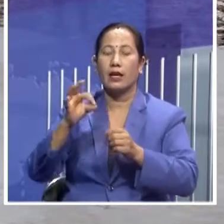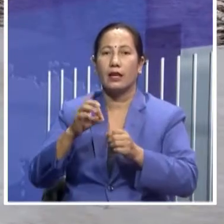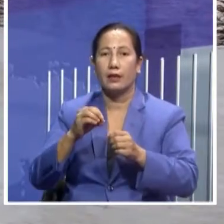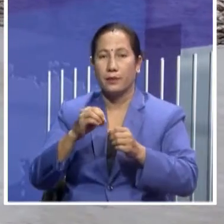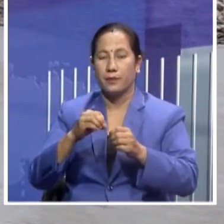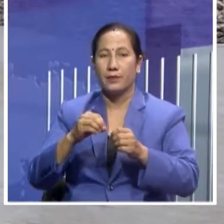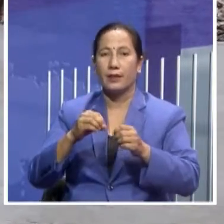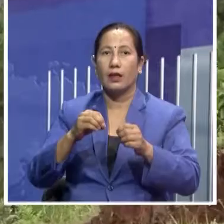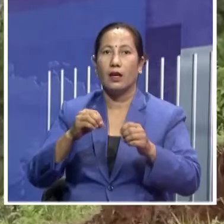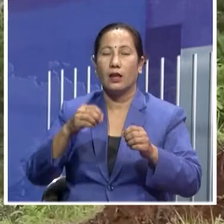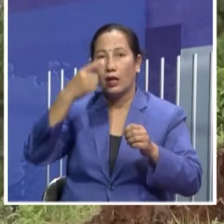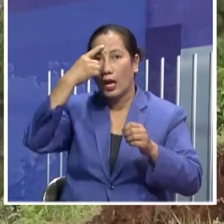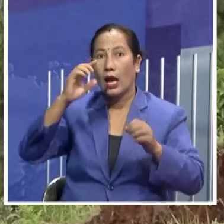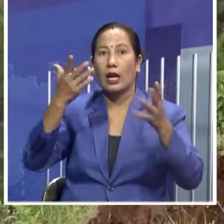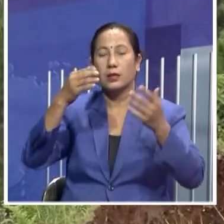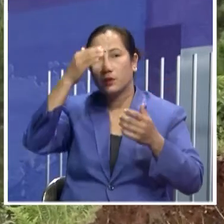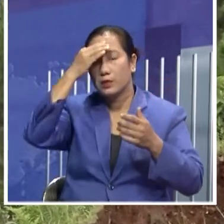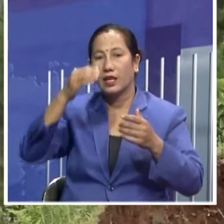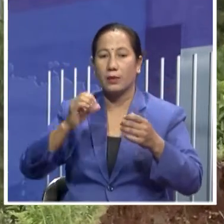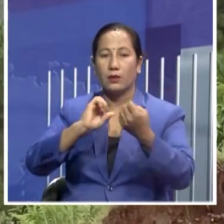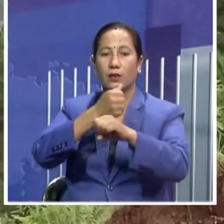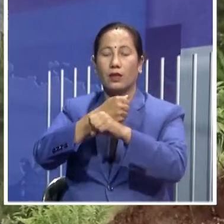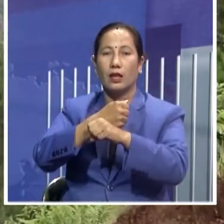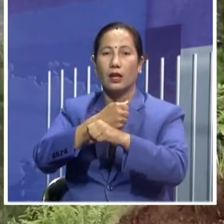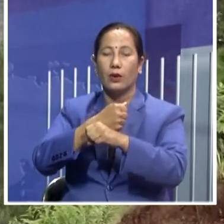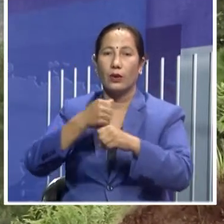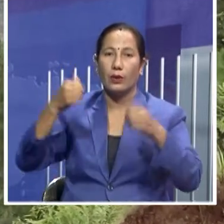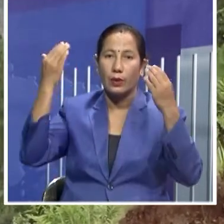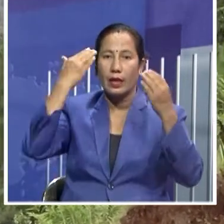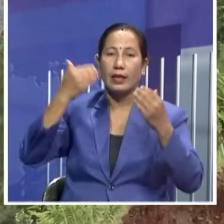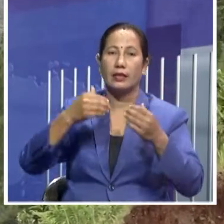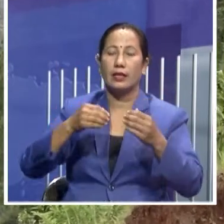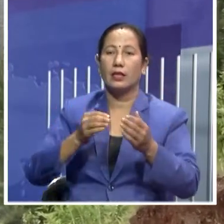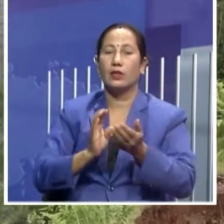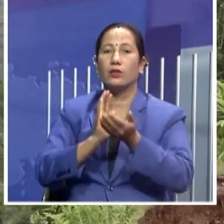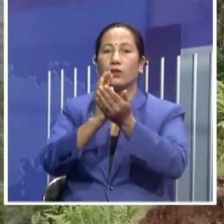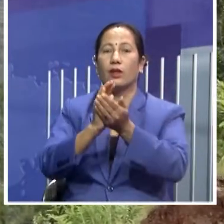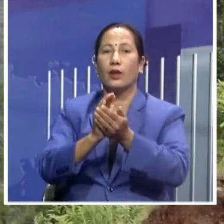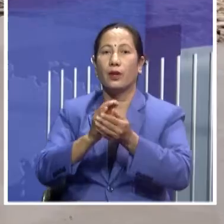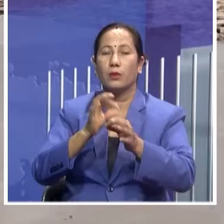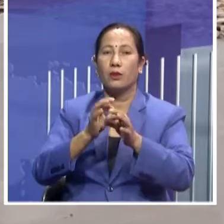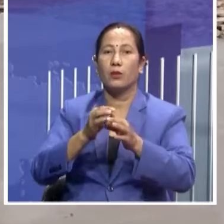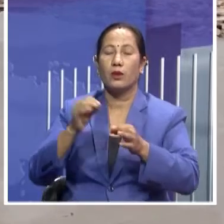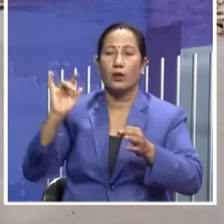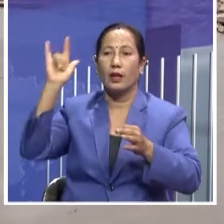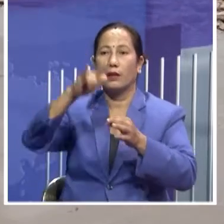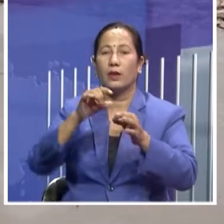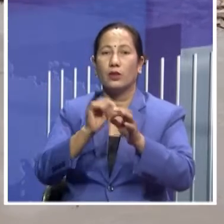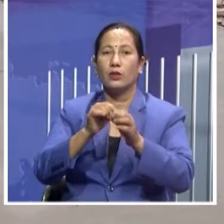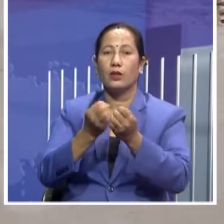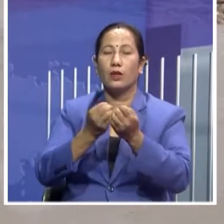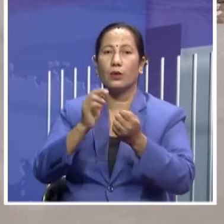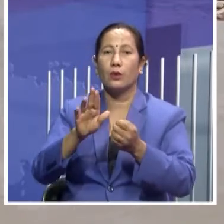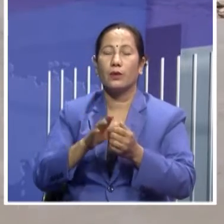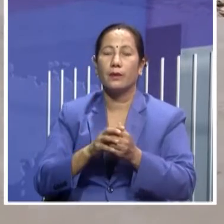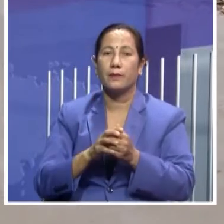होमागाईले आकस्मिक बिरामी र दुर्घटनाका घाइतेको तत्काल उद्धार तथा विपद व्यवस्थापनका लागि हेलिप्याड निर्माण गरिएको